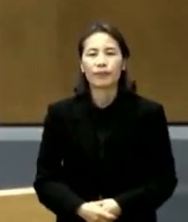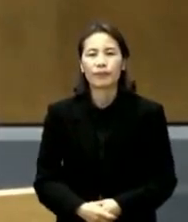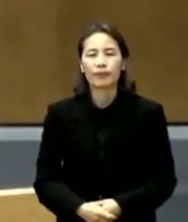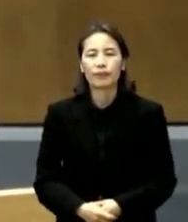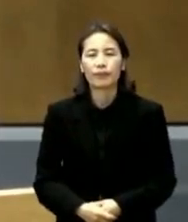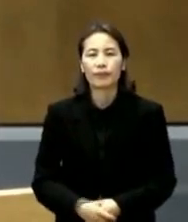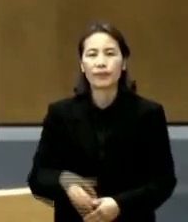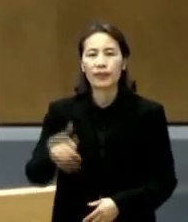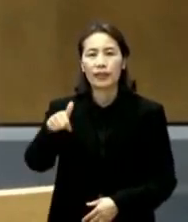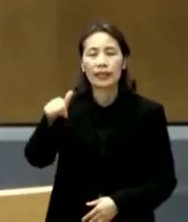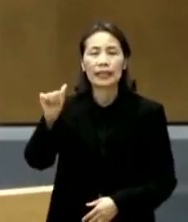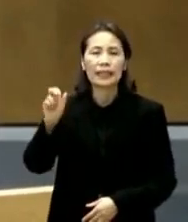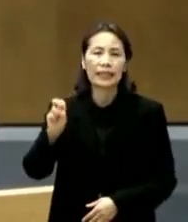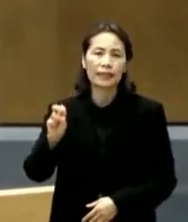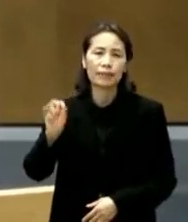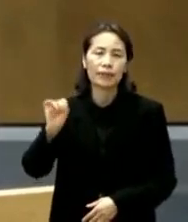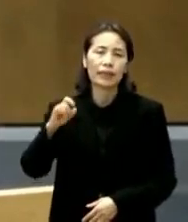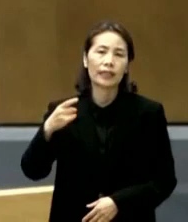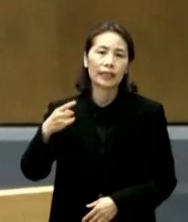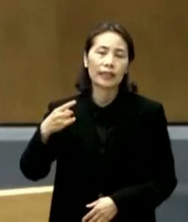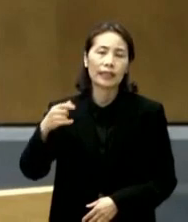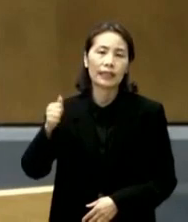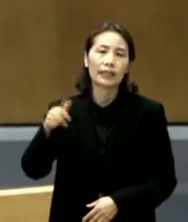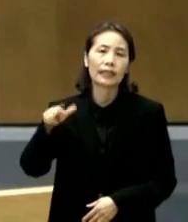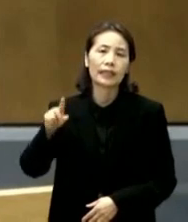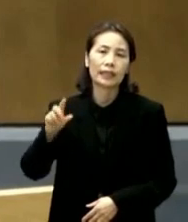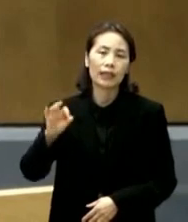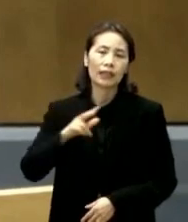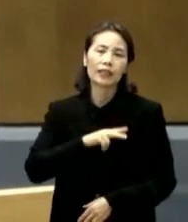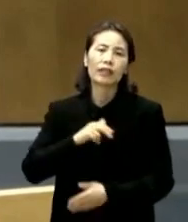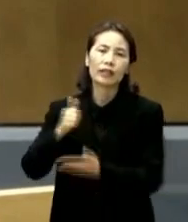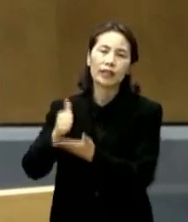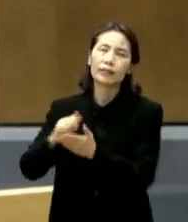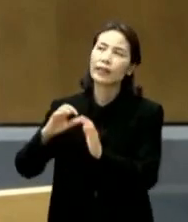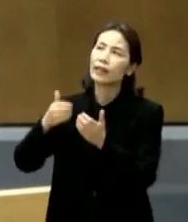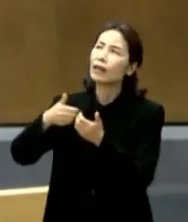저는 김희정 의원님의 못다한 의정활동과